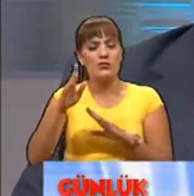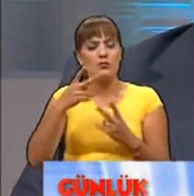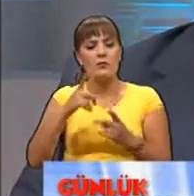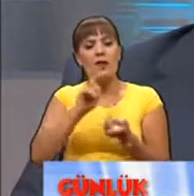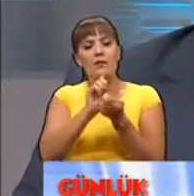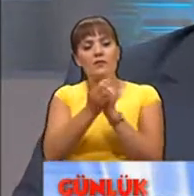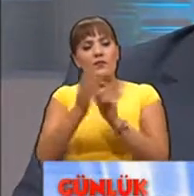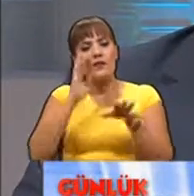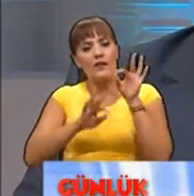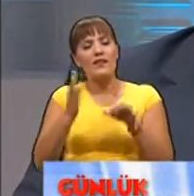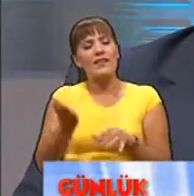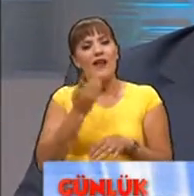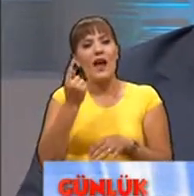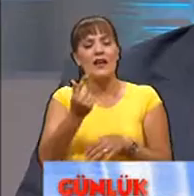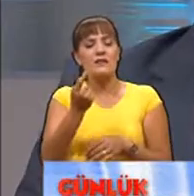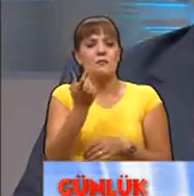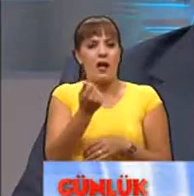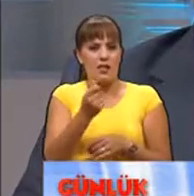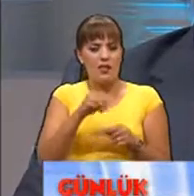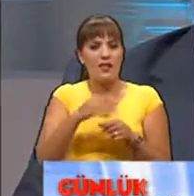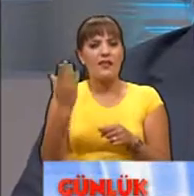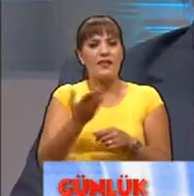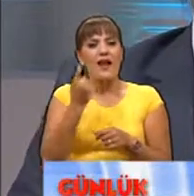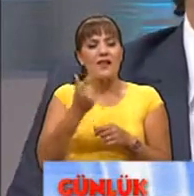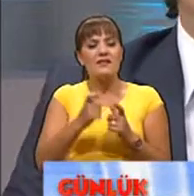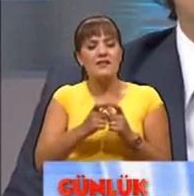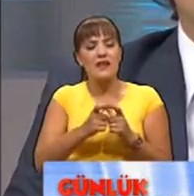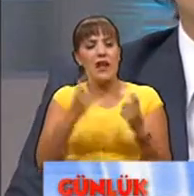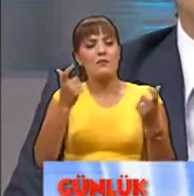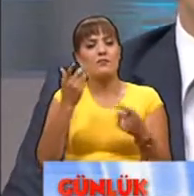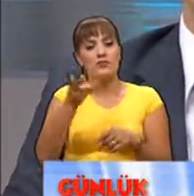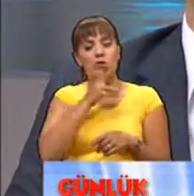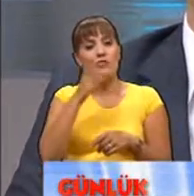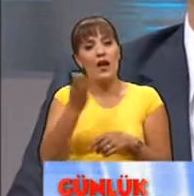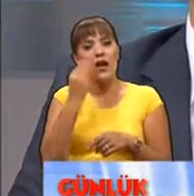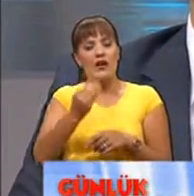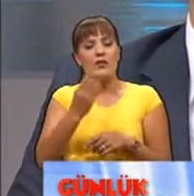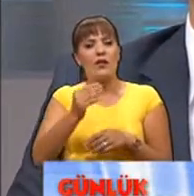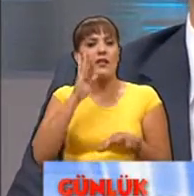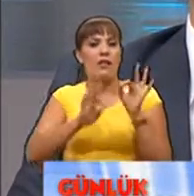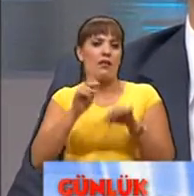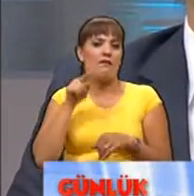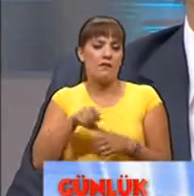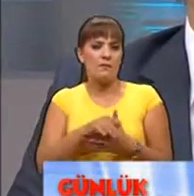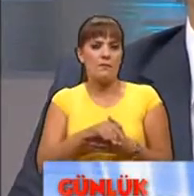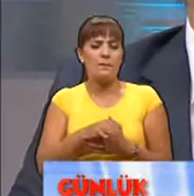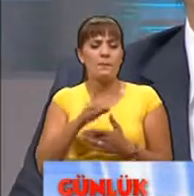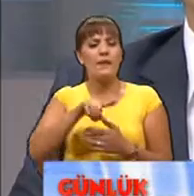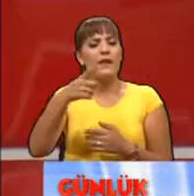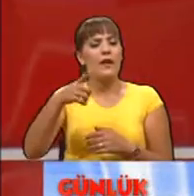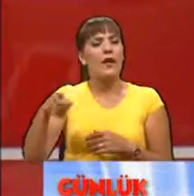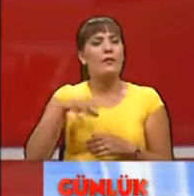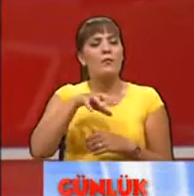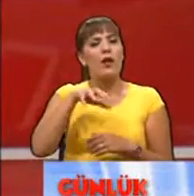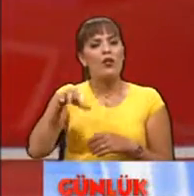Alternatif tedavilerine göre daha az maliyetli ve daha az invaziv dediğimiz girişimsel tedavilerdir. Hı hı. Diğer